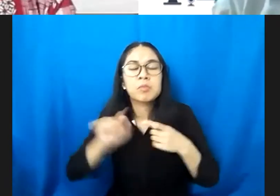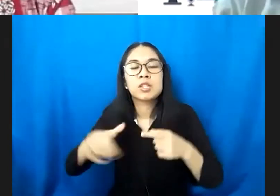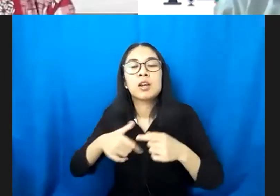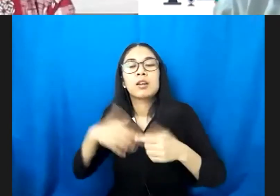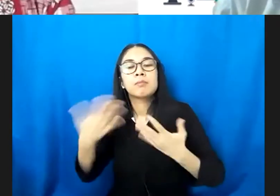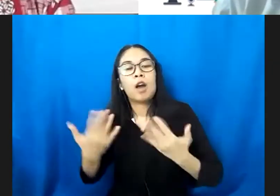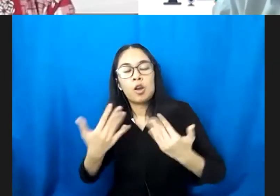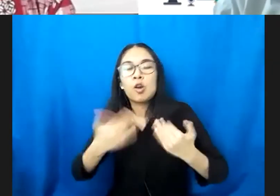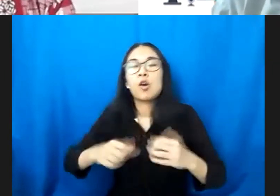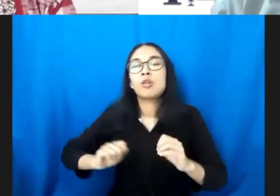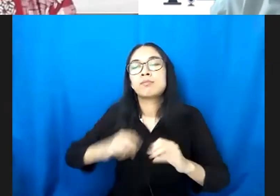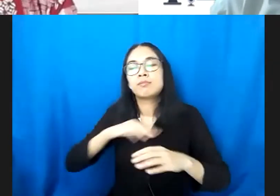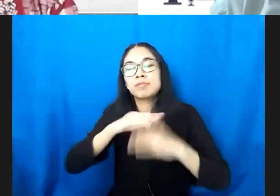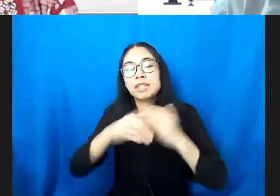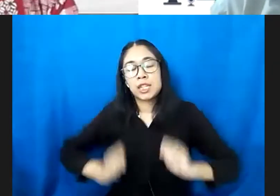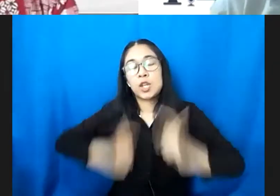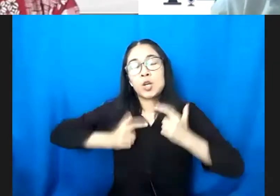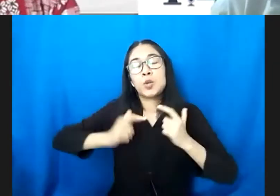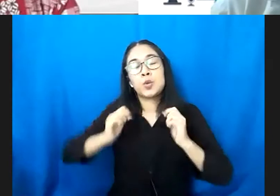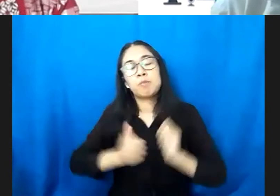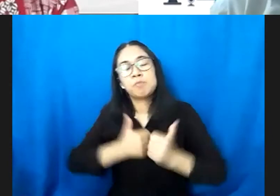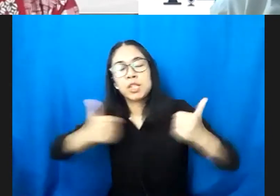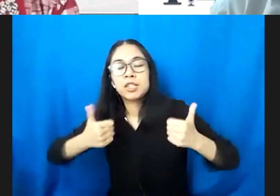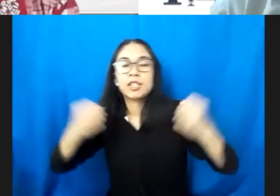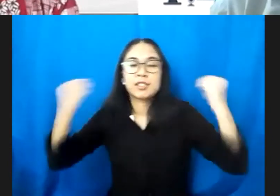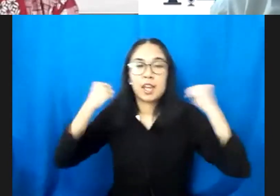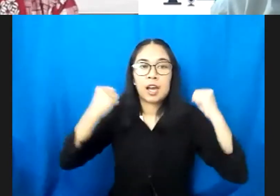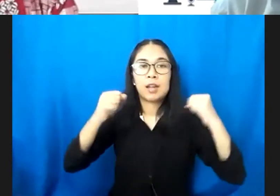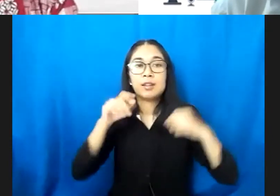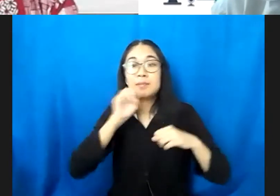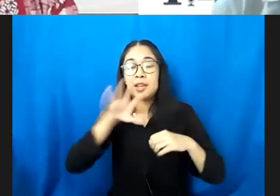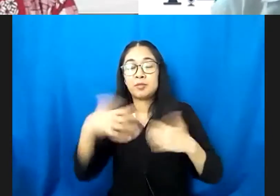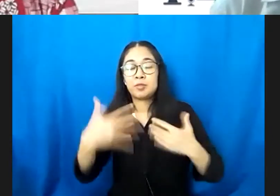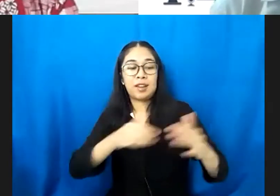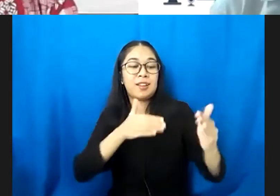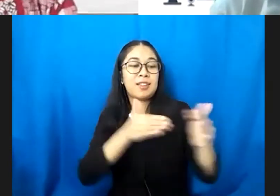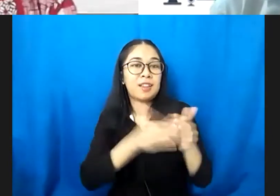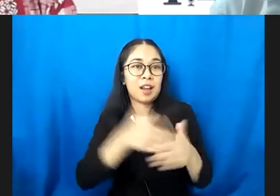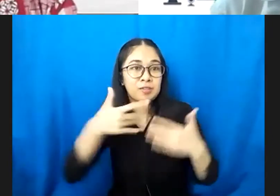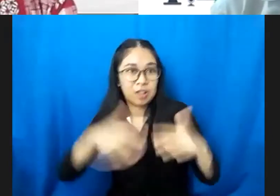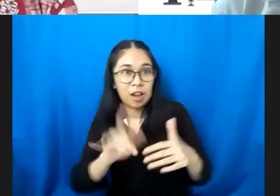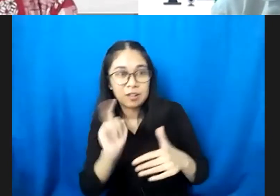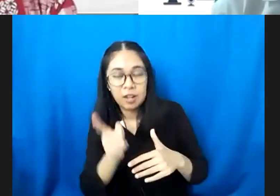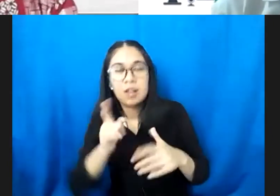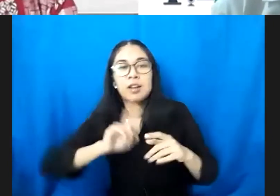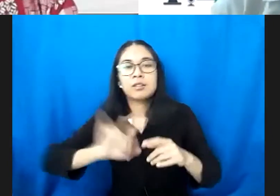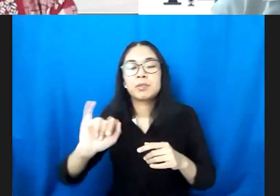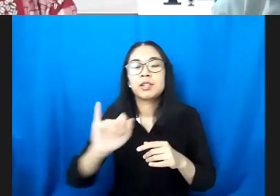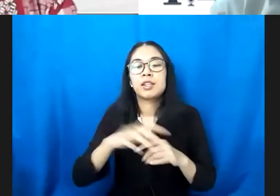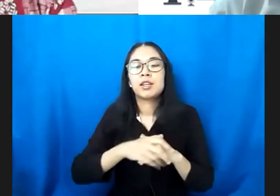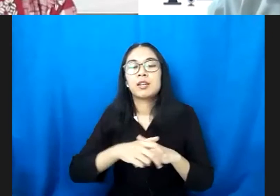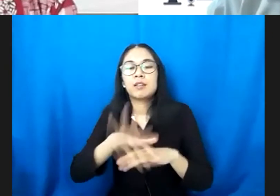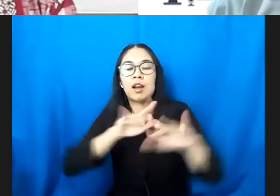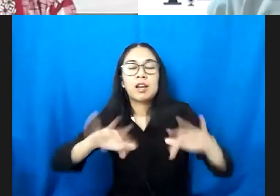bersih dan sehat ya. Walaupun tadi disampaikan Nova masih banyak tantangan ya, tadi soal air bersih dan juga dukungan-dukungan lain yang